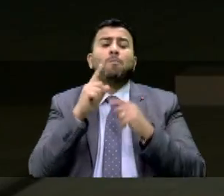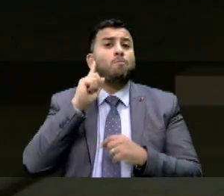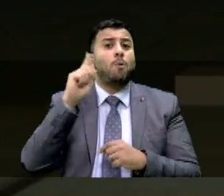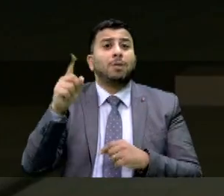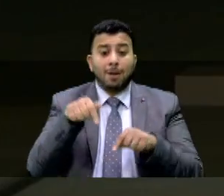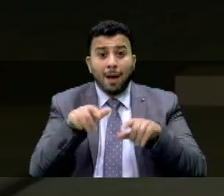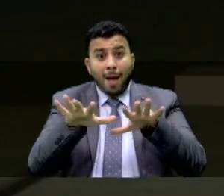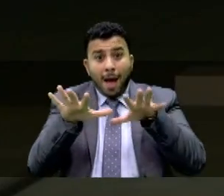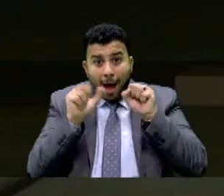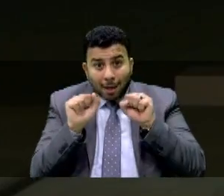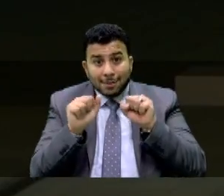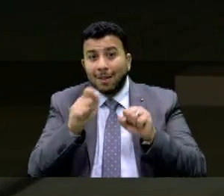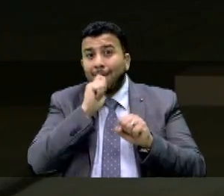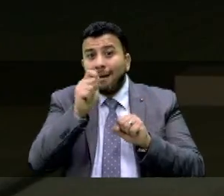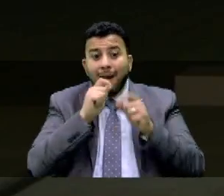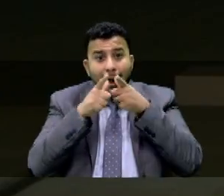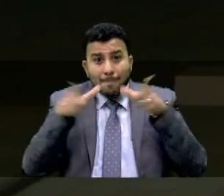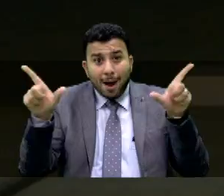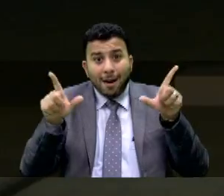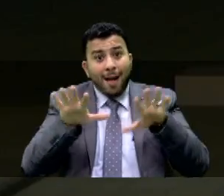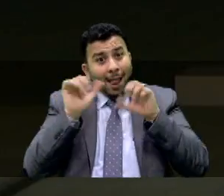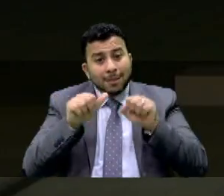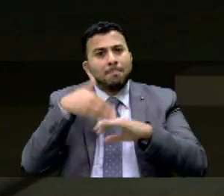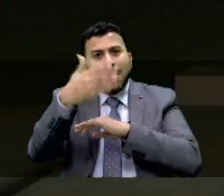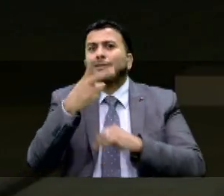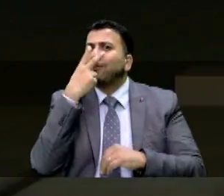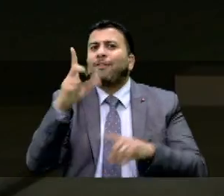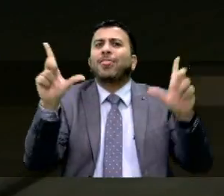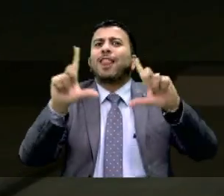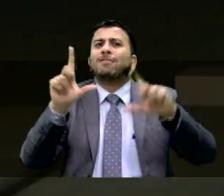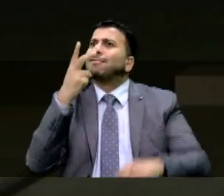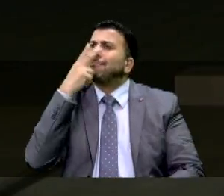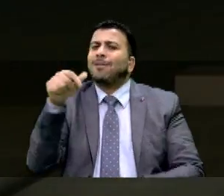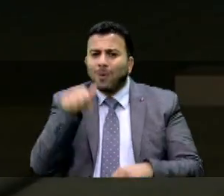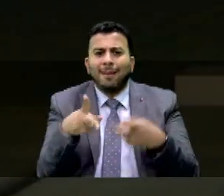يكون بعد نشرة أخبار الدار مباشرة. هذا كان كل ما لدي هنا في قلب